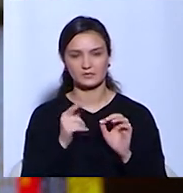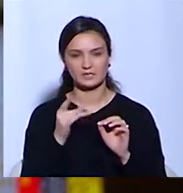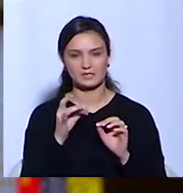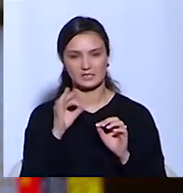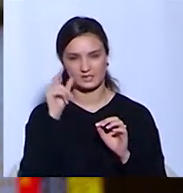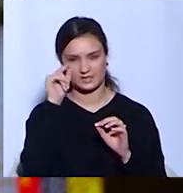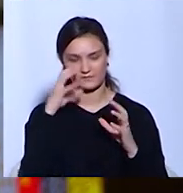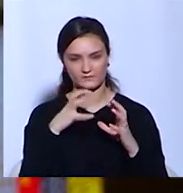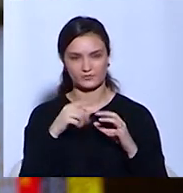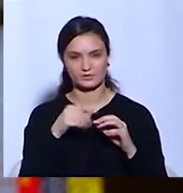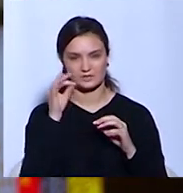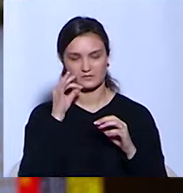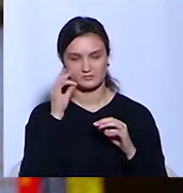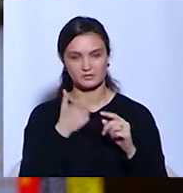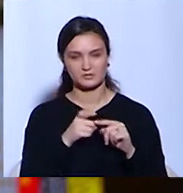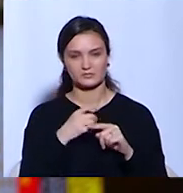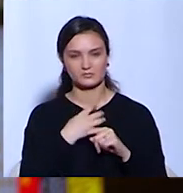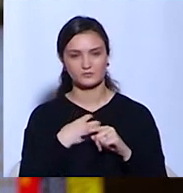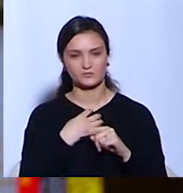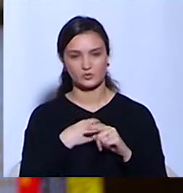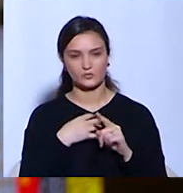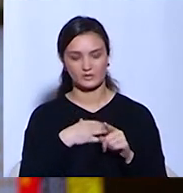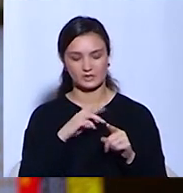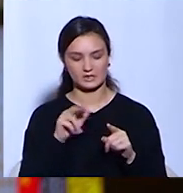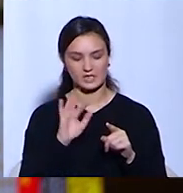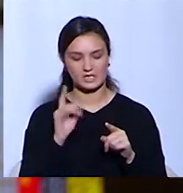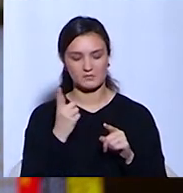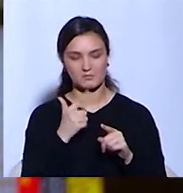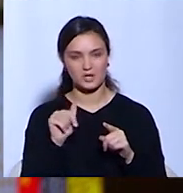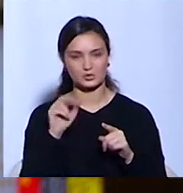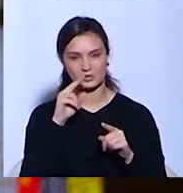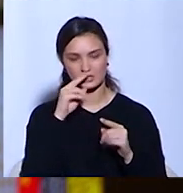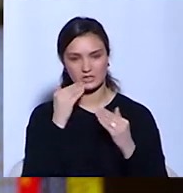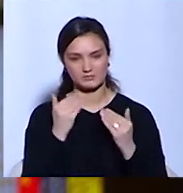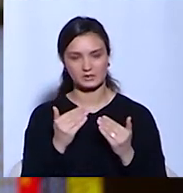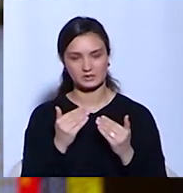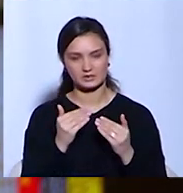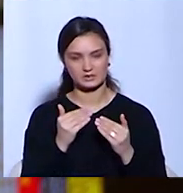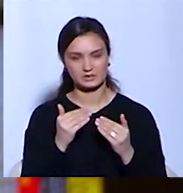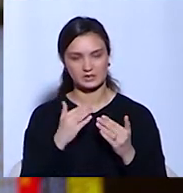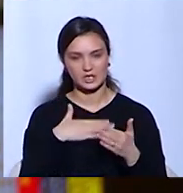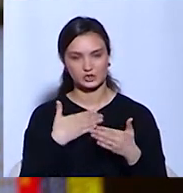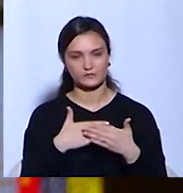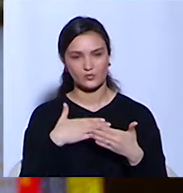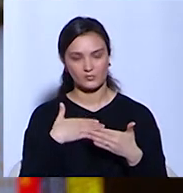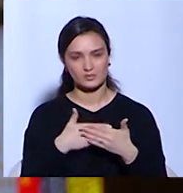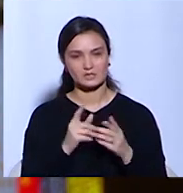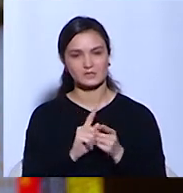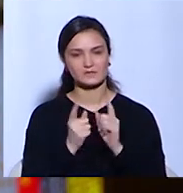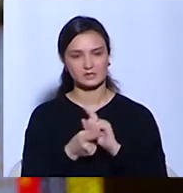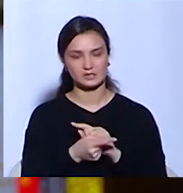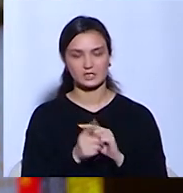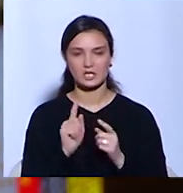გრეიპფრუტი, იმიტომ რომ ეს წვენები ძალიან მნიშვნელოვანია და არა მარტო წამლის, ასე ვთქვათ, აქტიობას